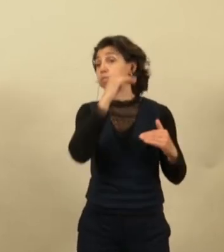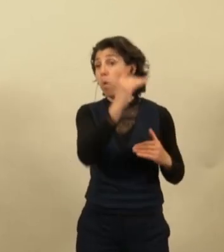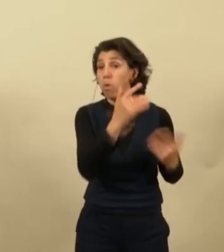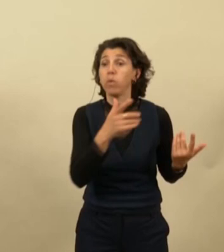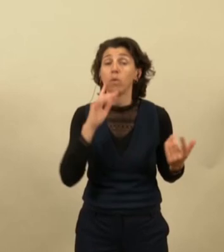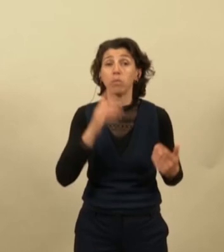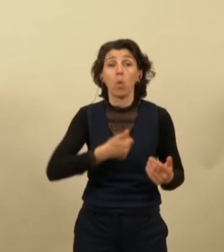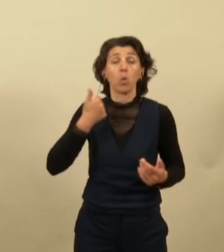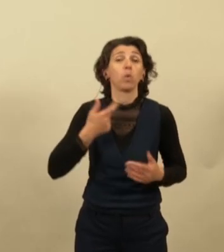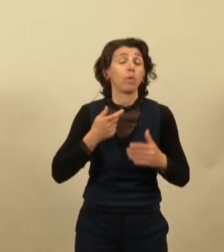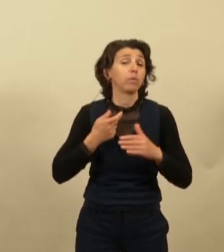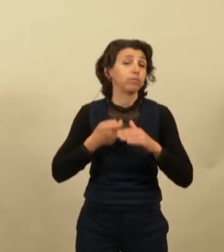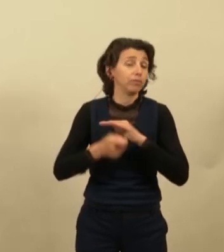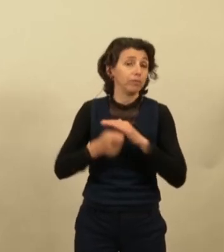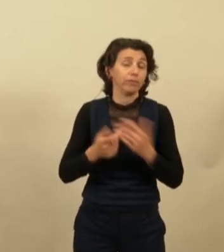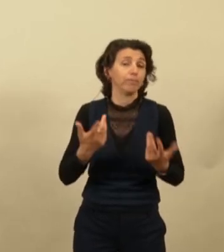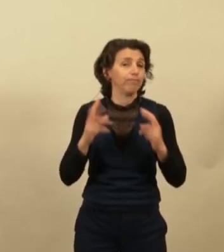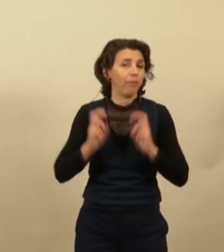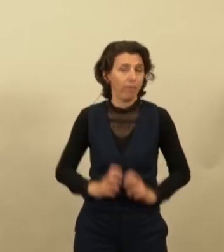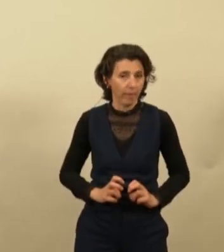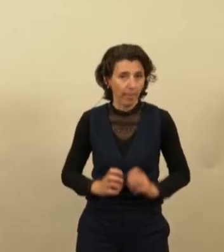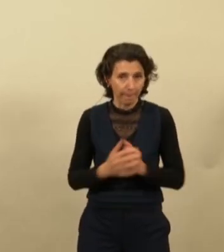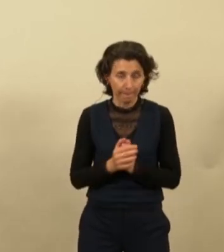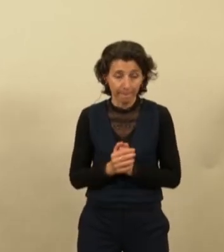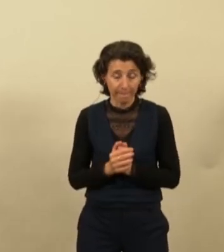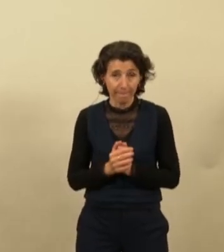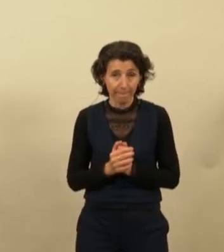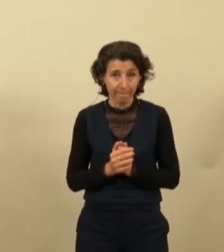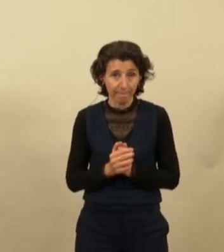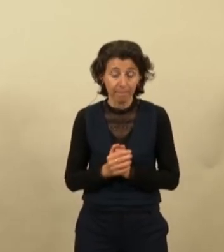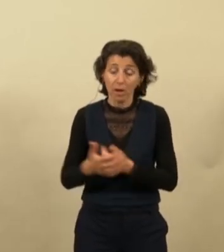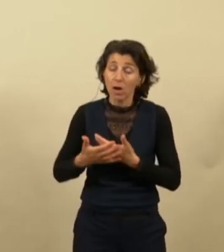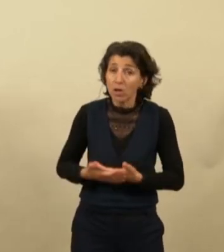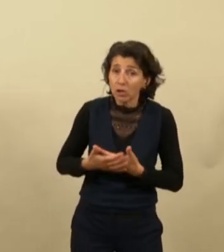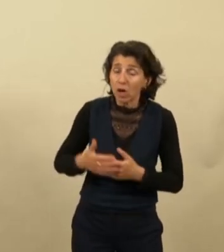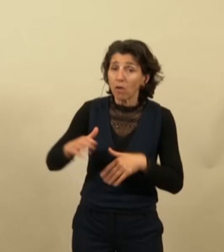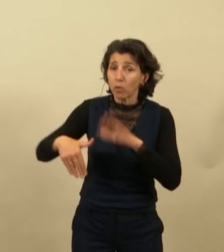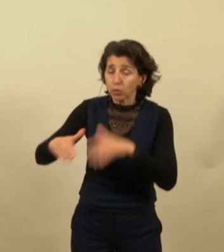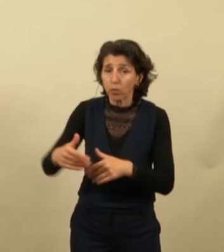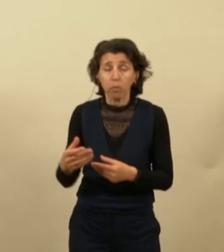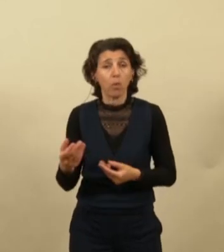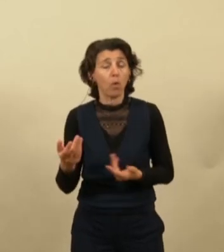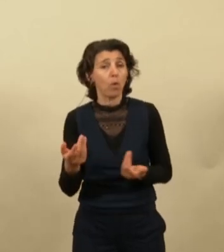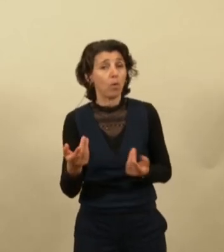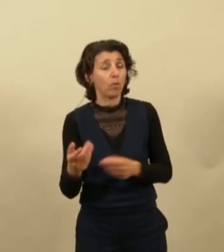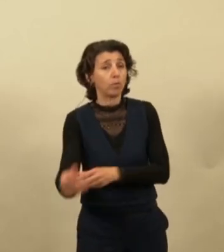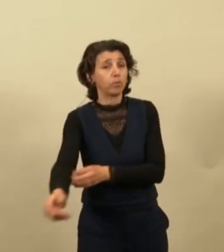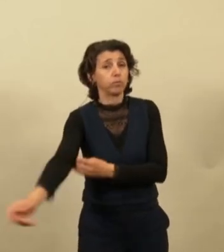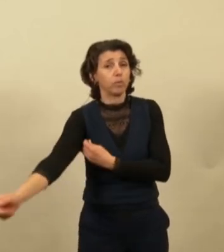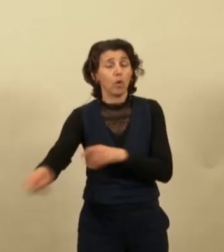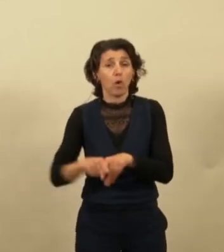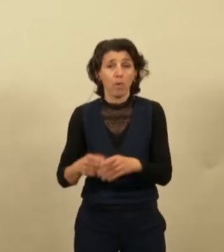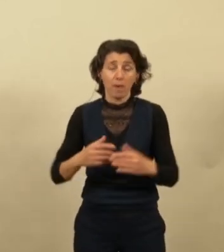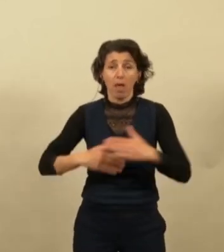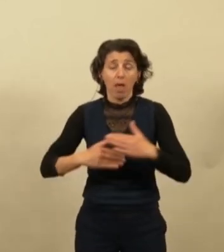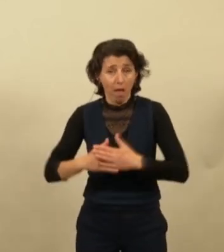d'autofinancement plutôt que de travailler à contenir les charges de fonctionnement le choix a été fait par la majorité